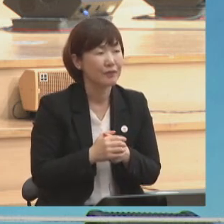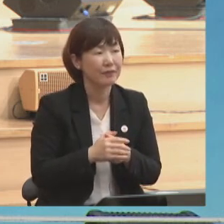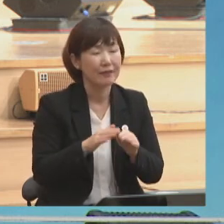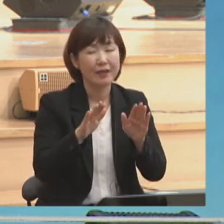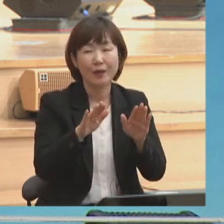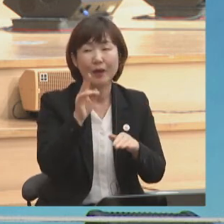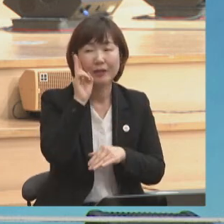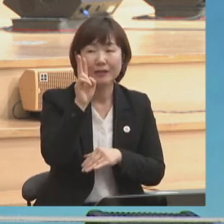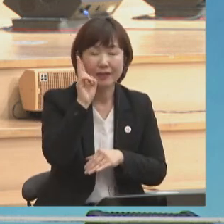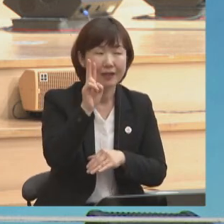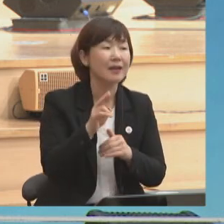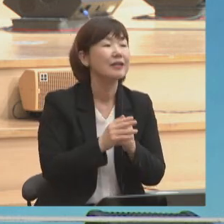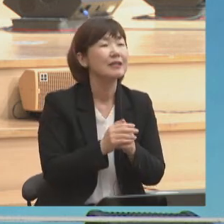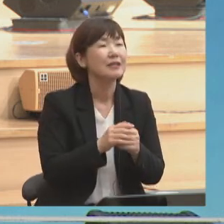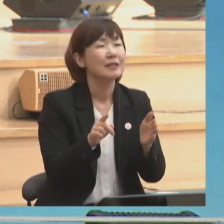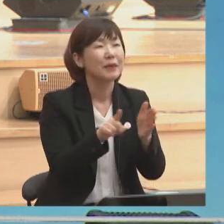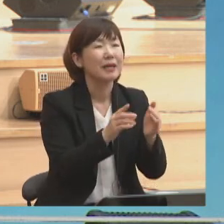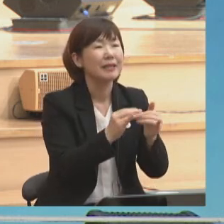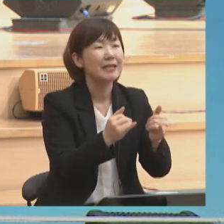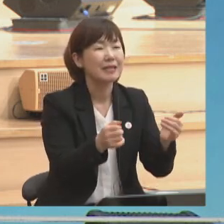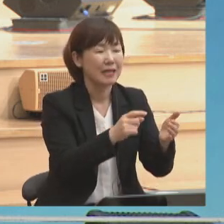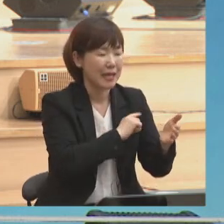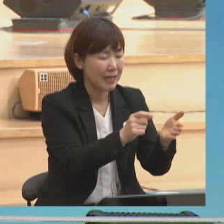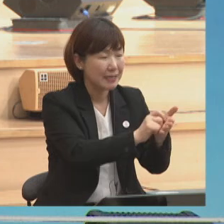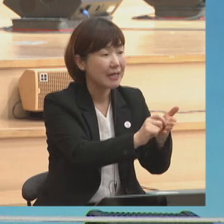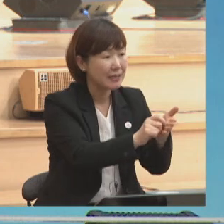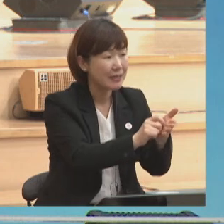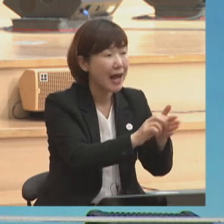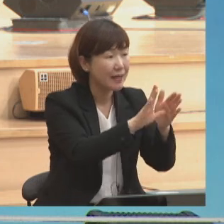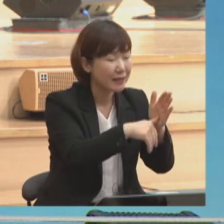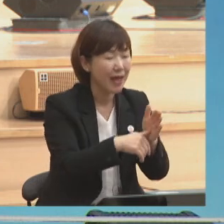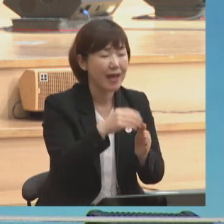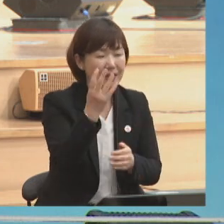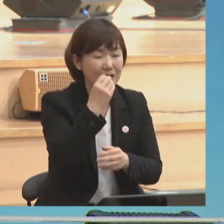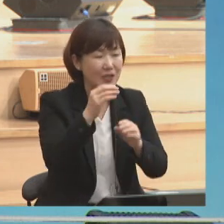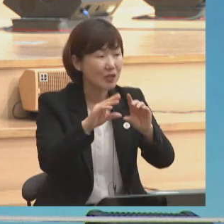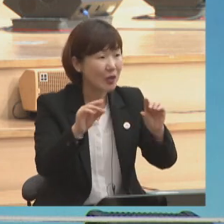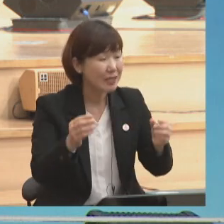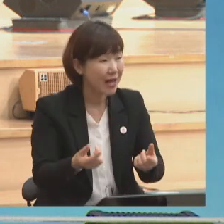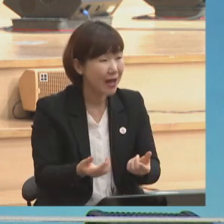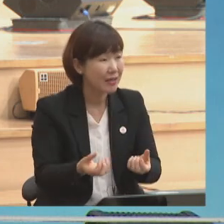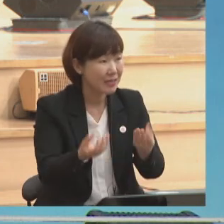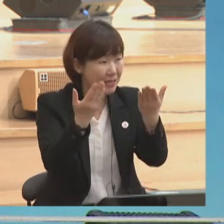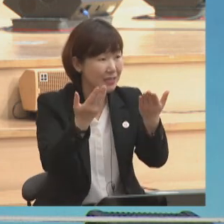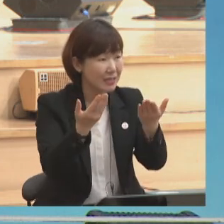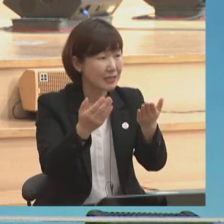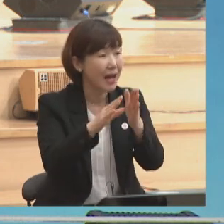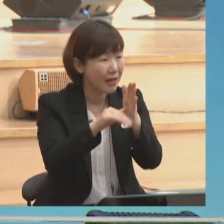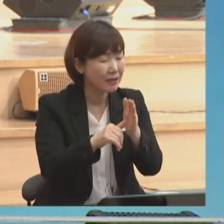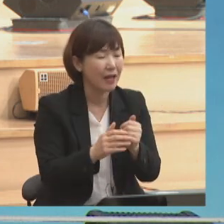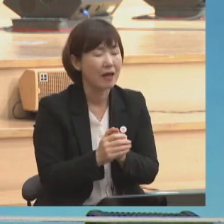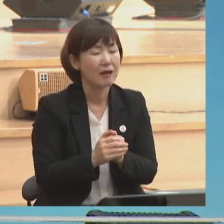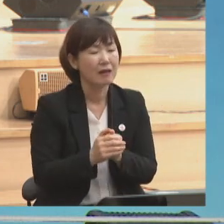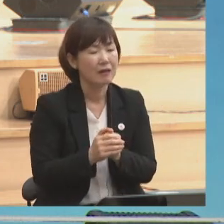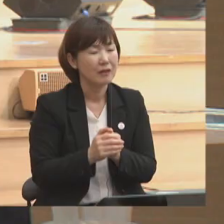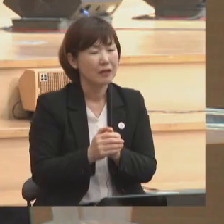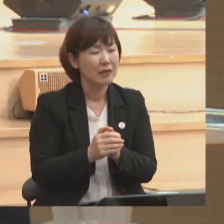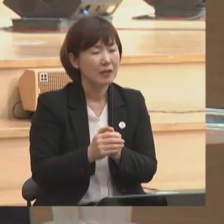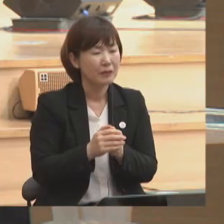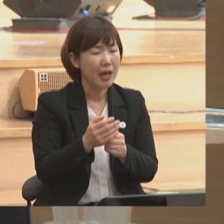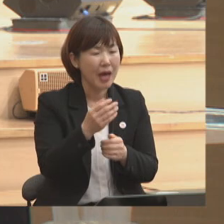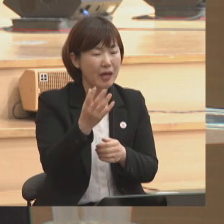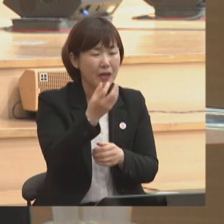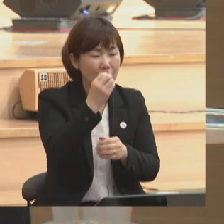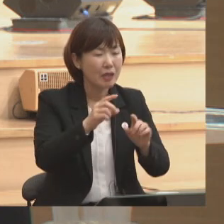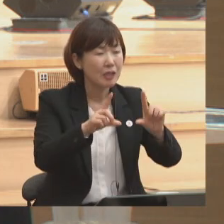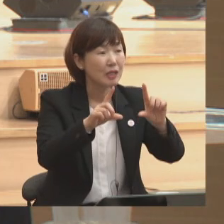주일 태친자 작정을 하면서 우리가 성찬식을 가질 터인데 우리 주님의 성찬식마저도 왜